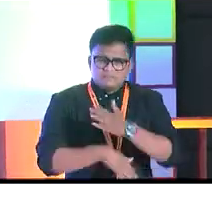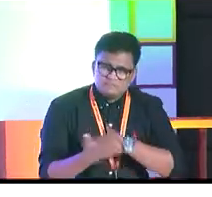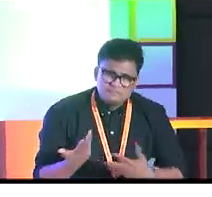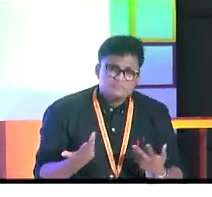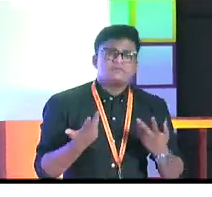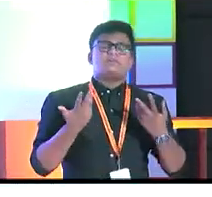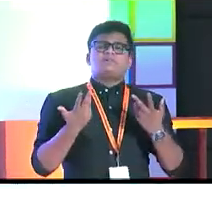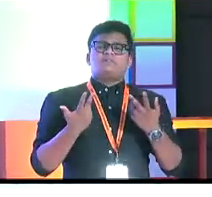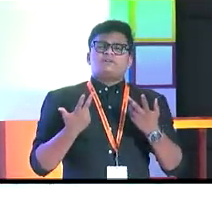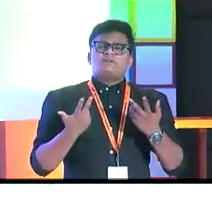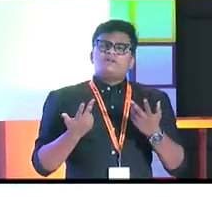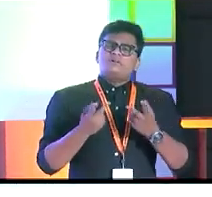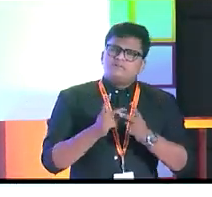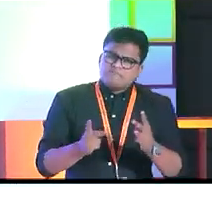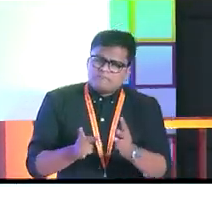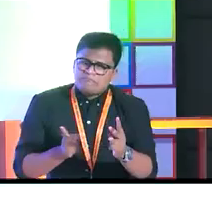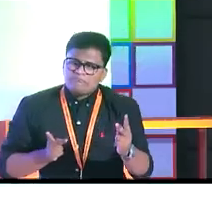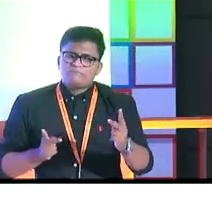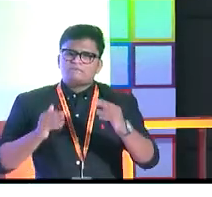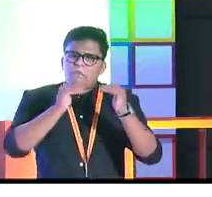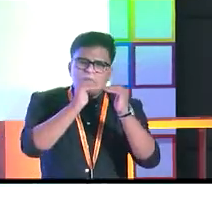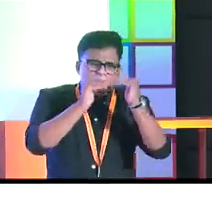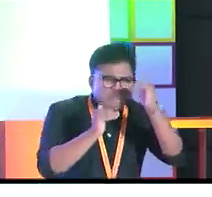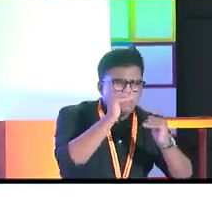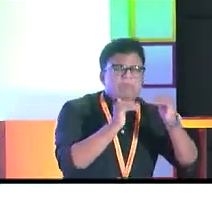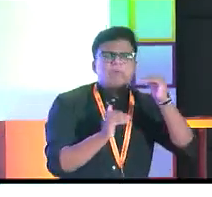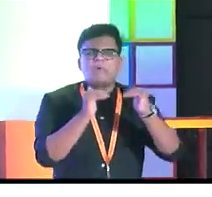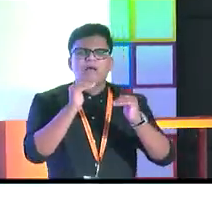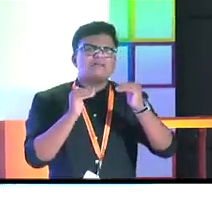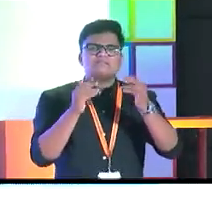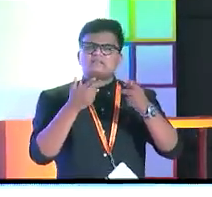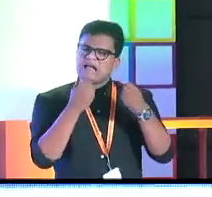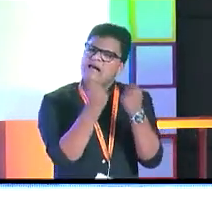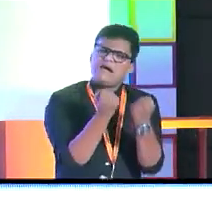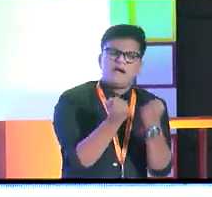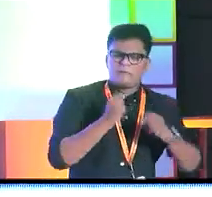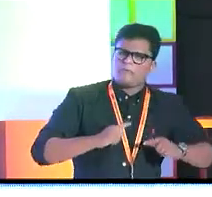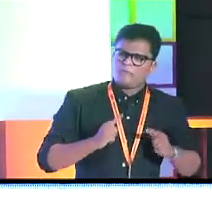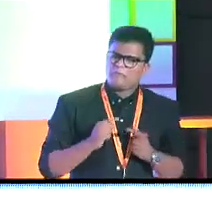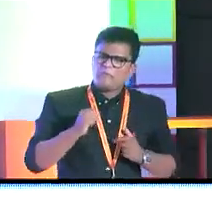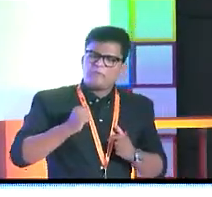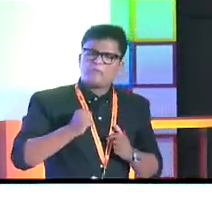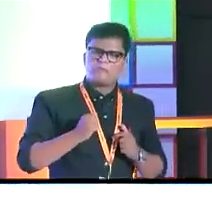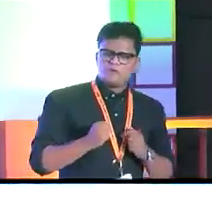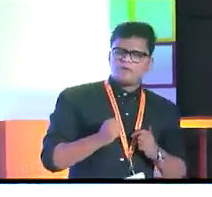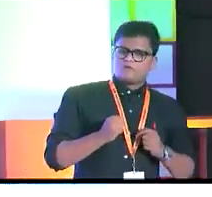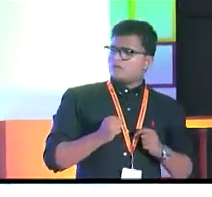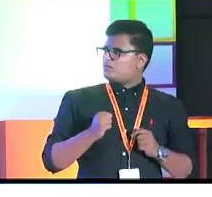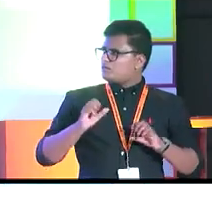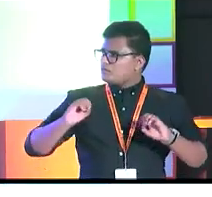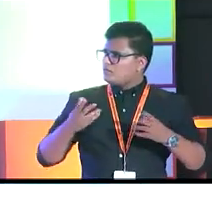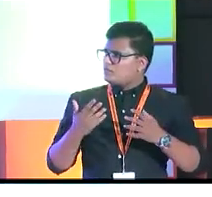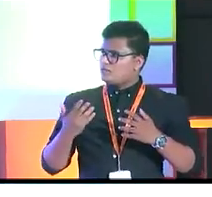अबाउट द यू नो द सोसाइटी इज़ नॉट इक्वल इट्स अ वेरी कॉम्प्लिकेटेड इट्स अ वेरी टफ लाइफ बिकॉज सुबह से रात तक आप